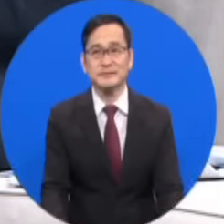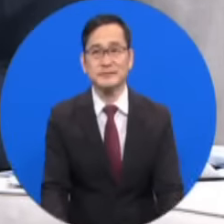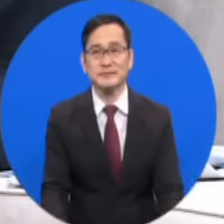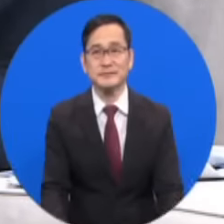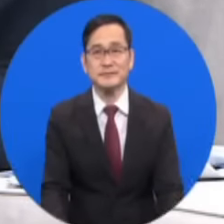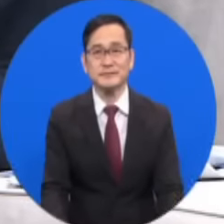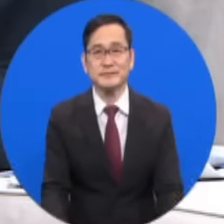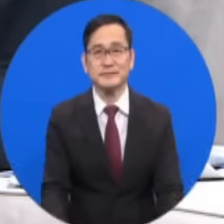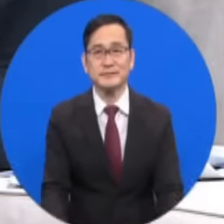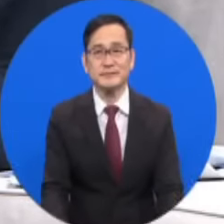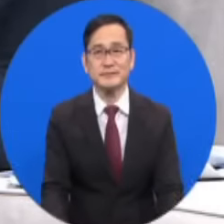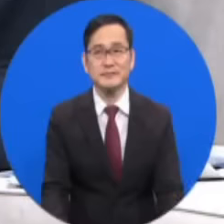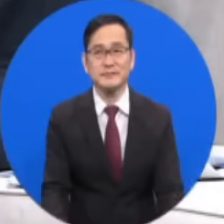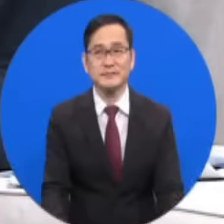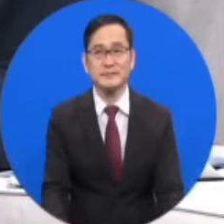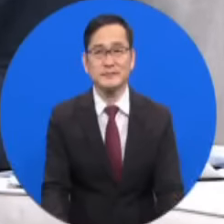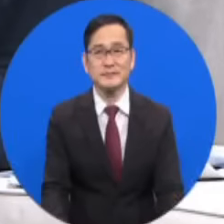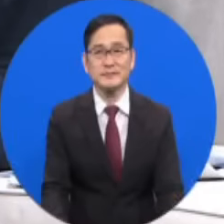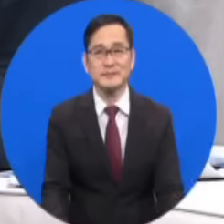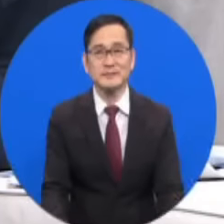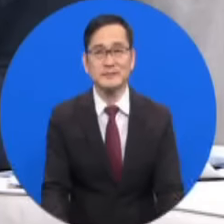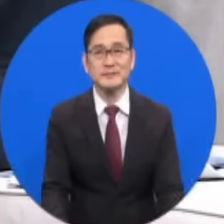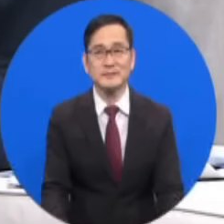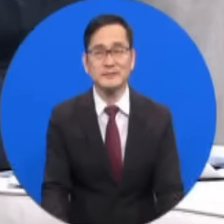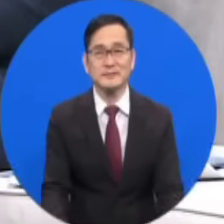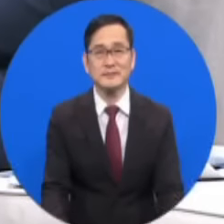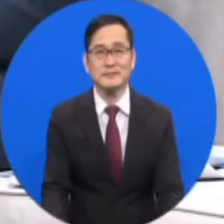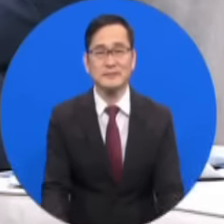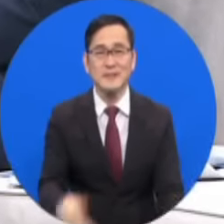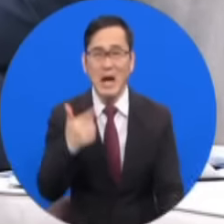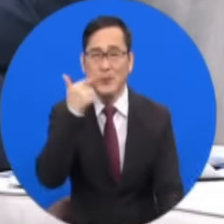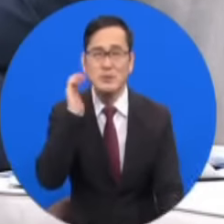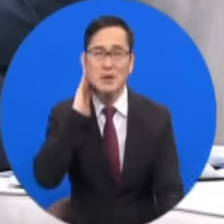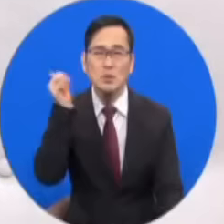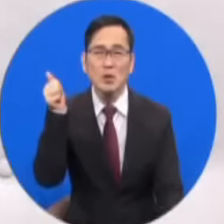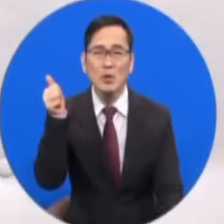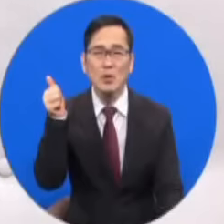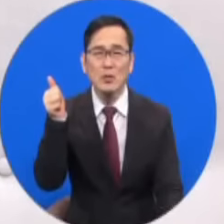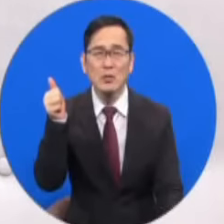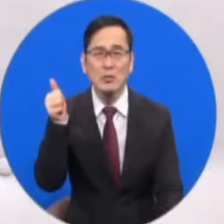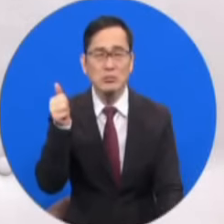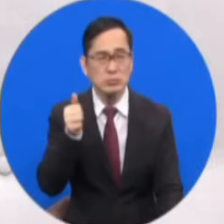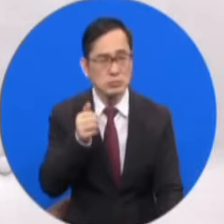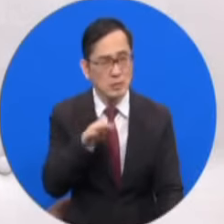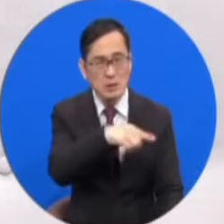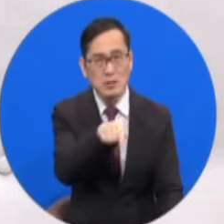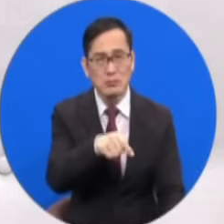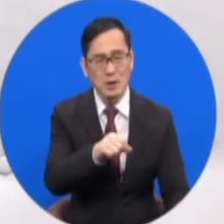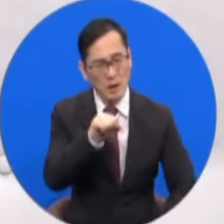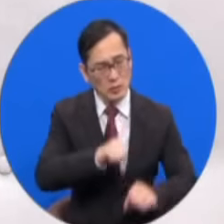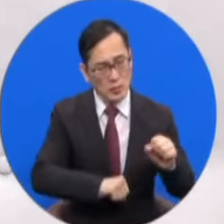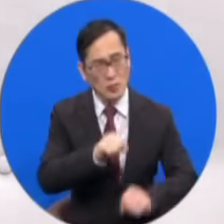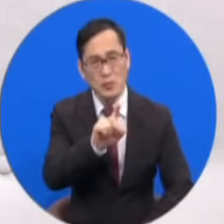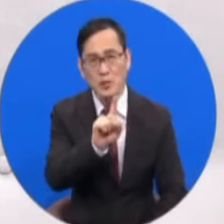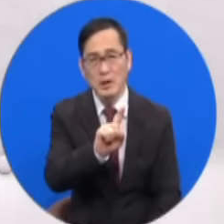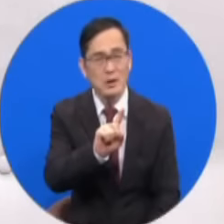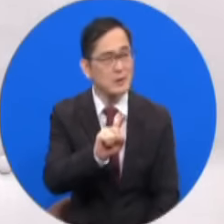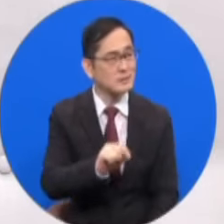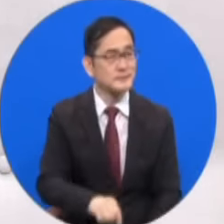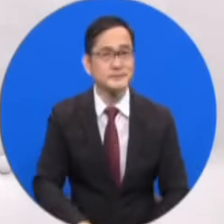세금을 아버지가 대통령인데 글쎄요 뭐 그걸 하나하나 지금 소명할 수 있는 상황은 아닌 거